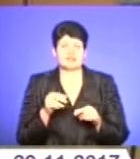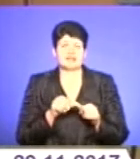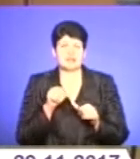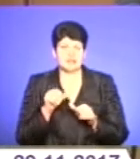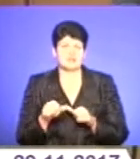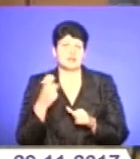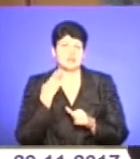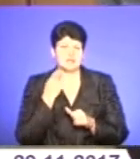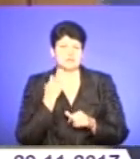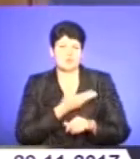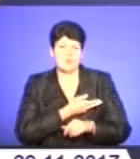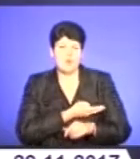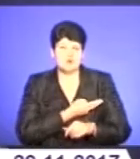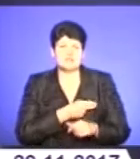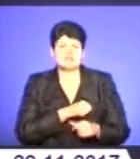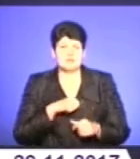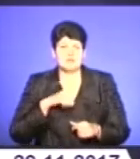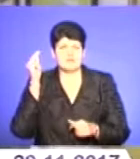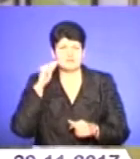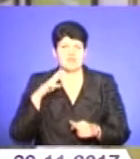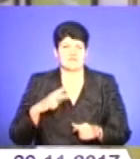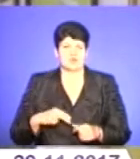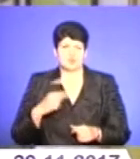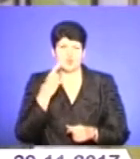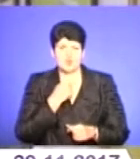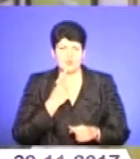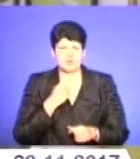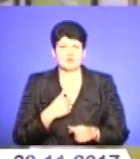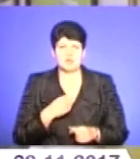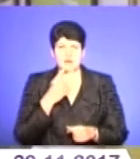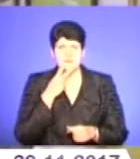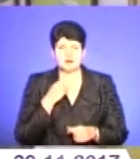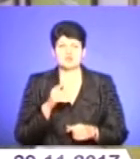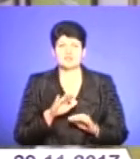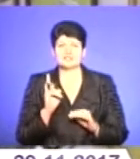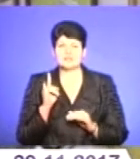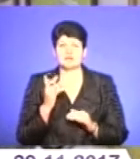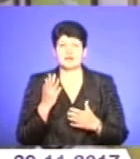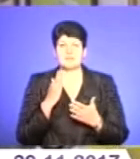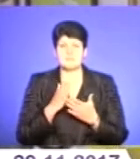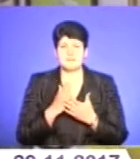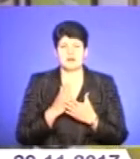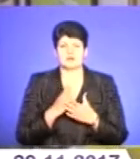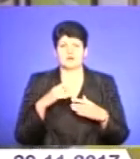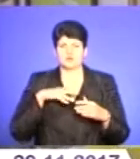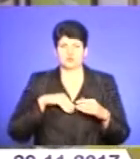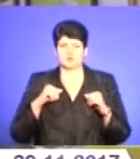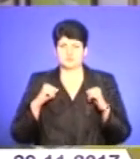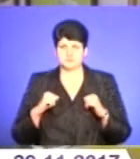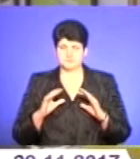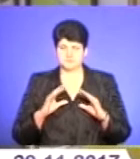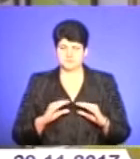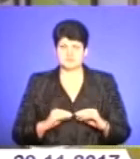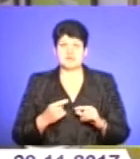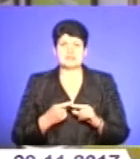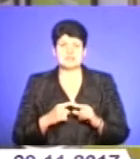і польської, самостійно вивчає французьку. Я її бачу як таку дитину, яка має в душі певну ідилію. І ось ця